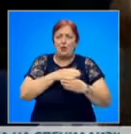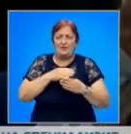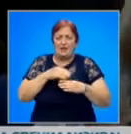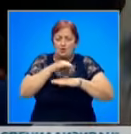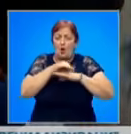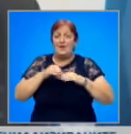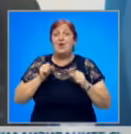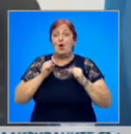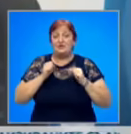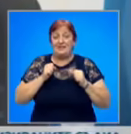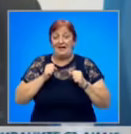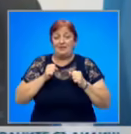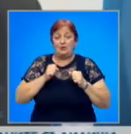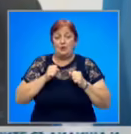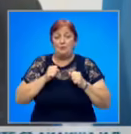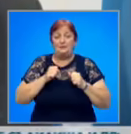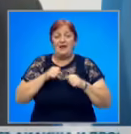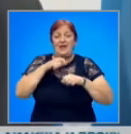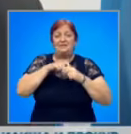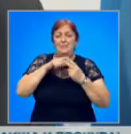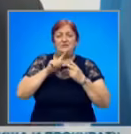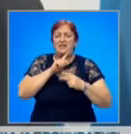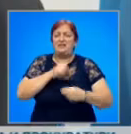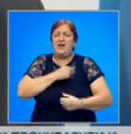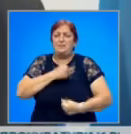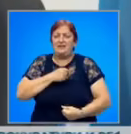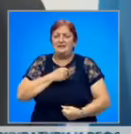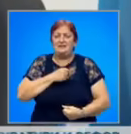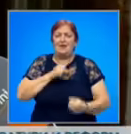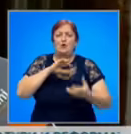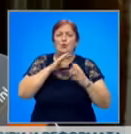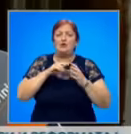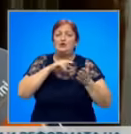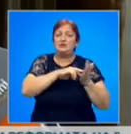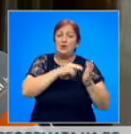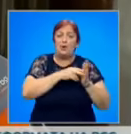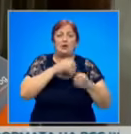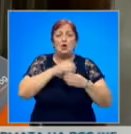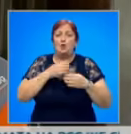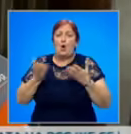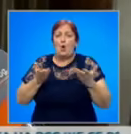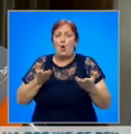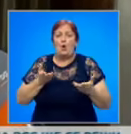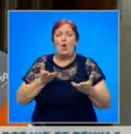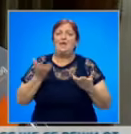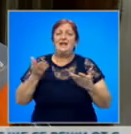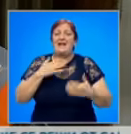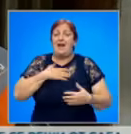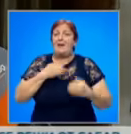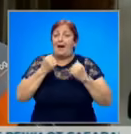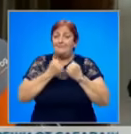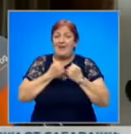на оцеляването. ДПС не се притеснява от каквито и да са политически проекти. Доколко дали има място,